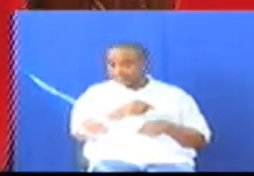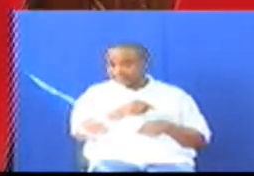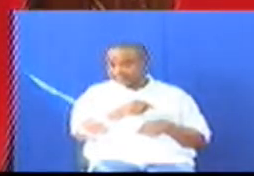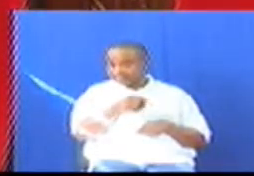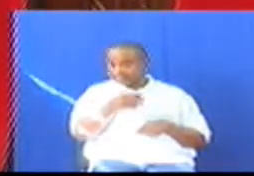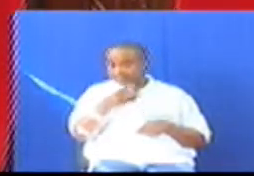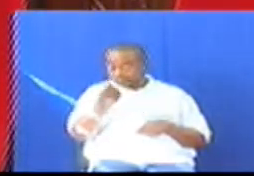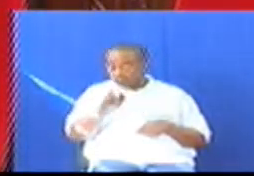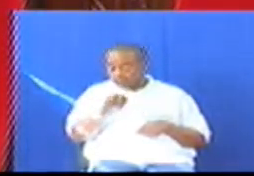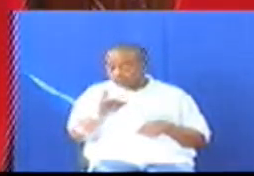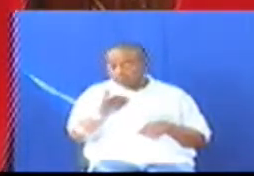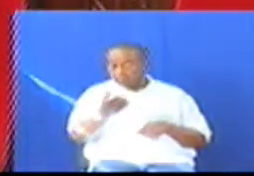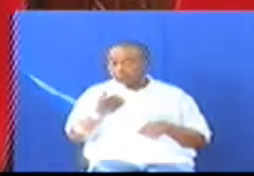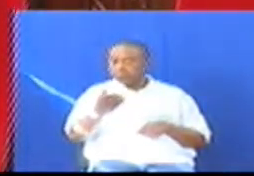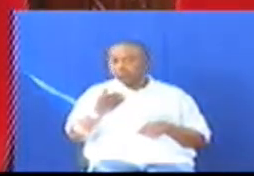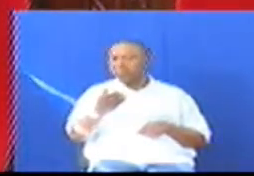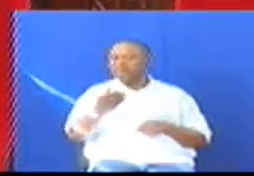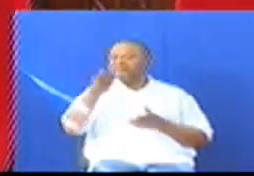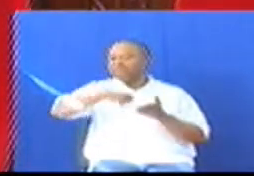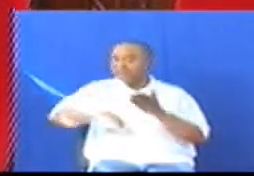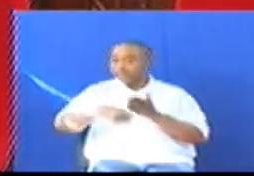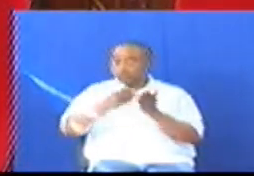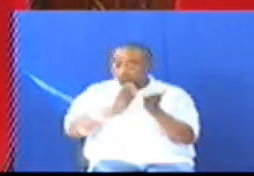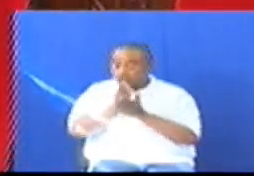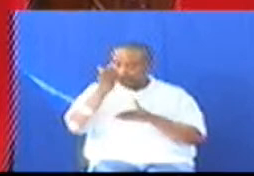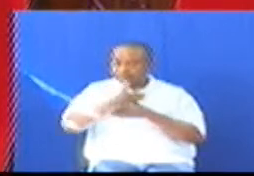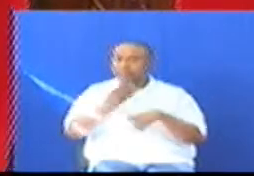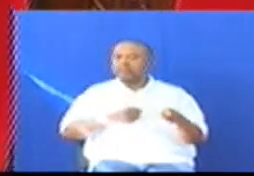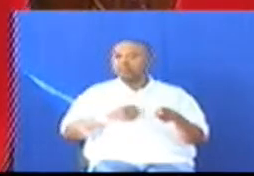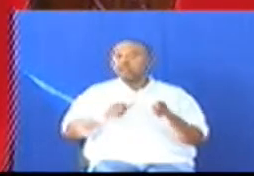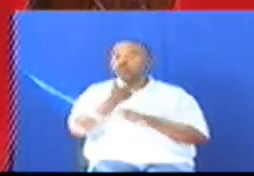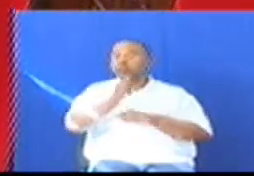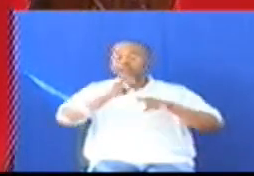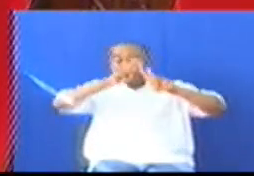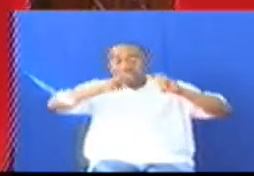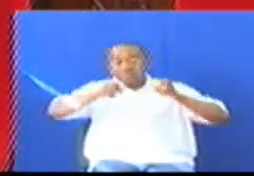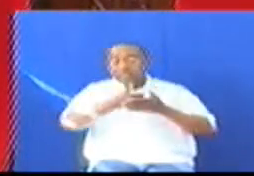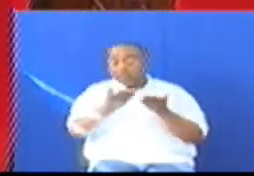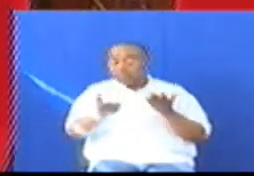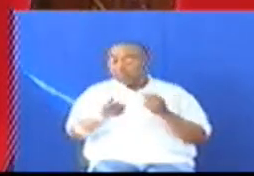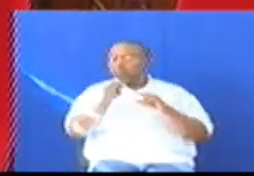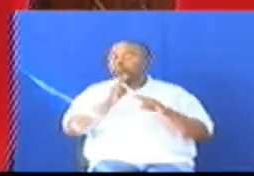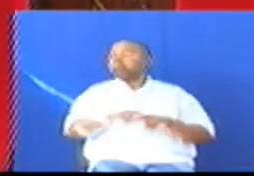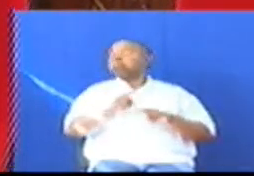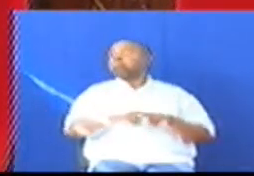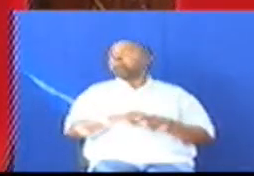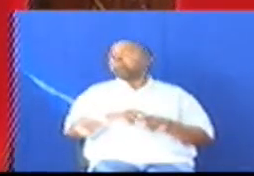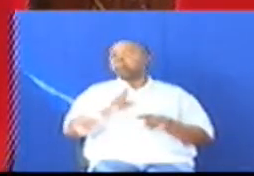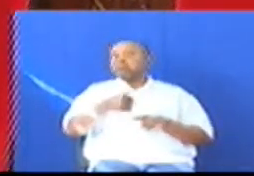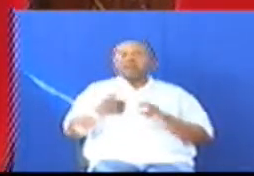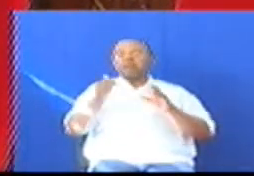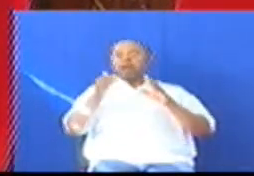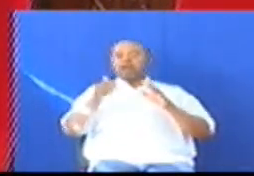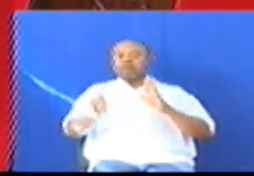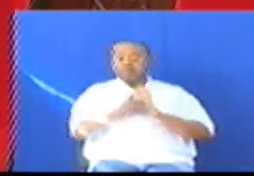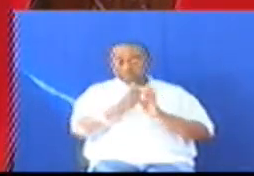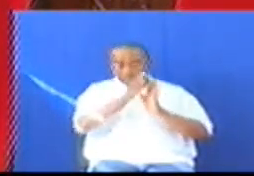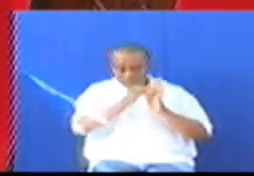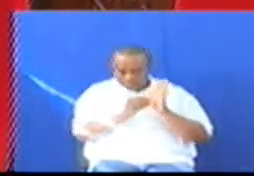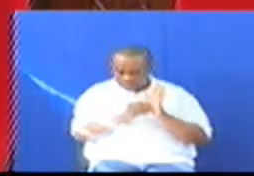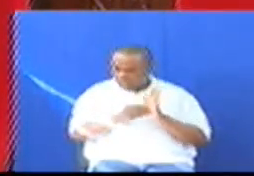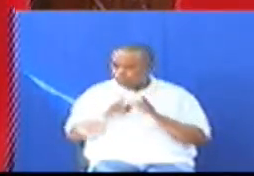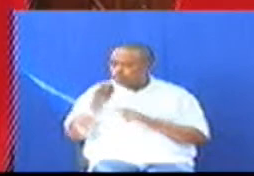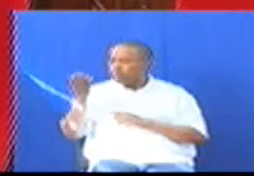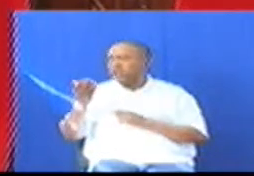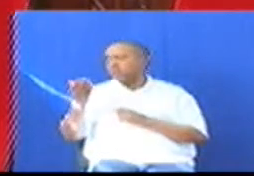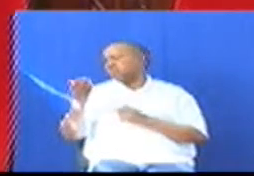haya mabenki, wakati wao fedha hizi hawakuzikagua, wamekaa kwa muda wao wanaona wao unawafaa, halafu baadaye wanakwenda kuya penalty mabenki